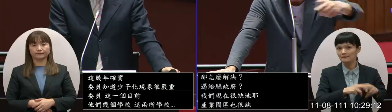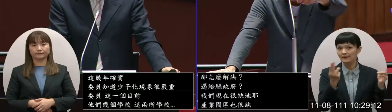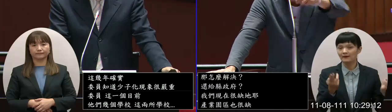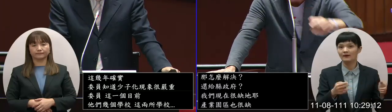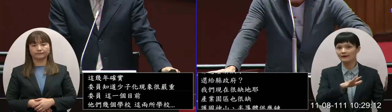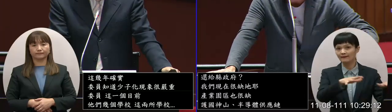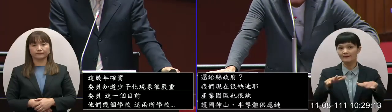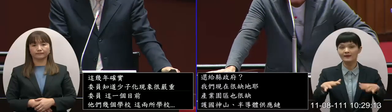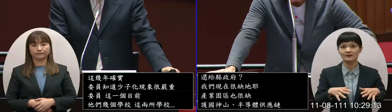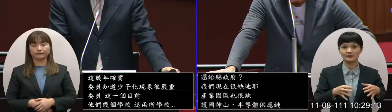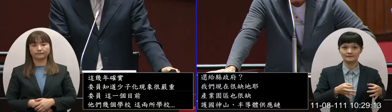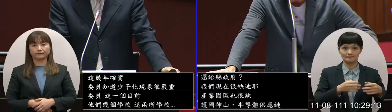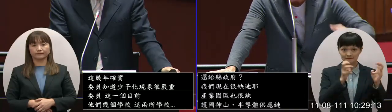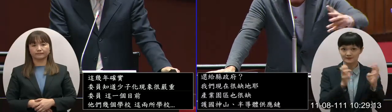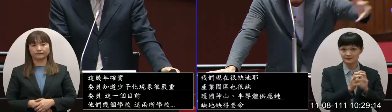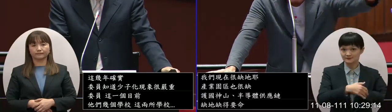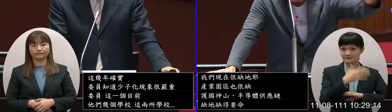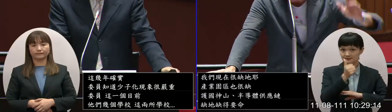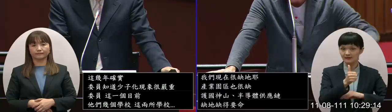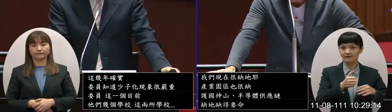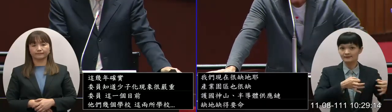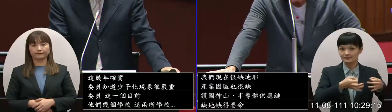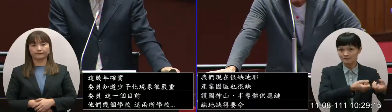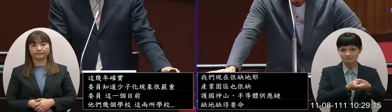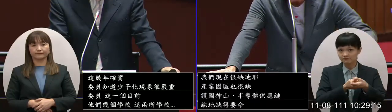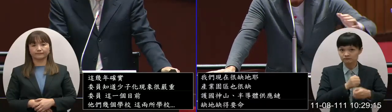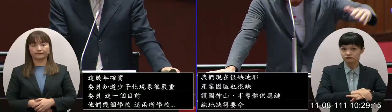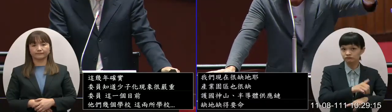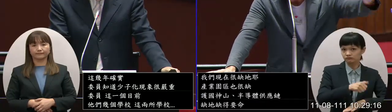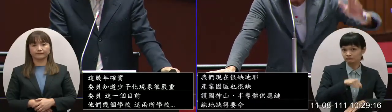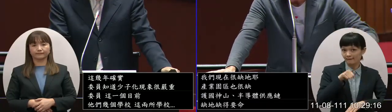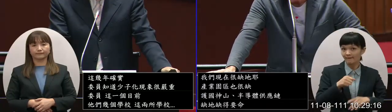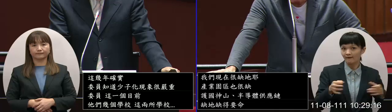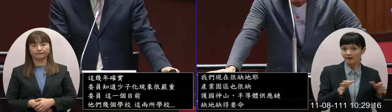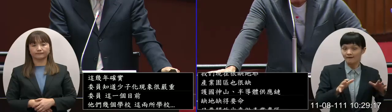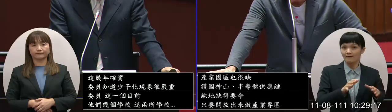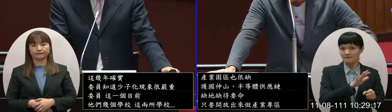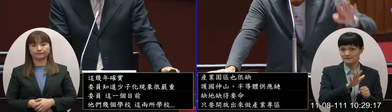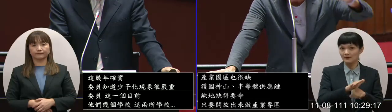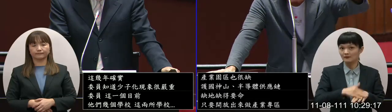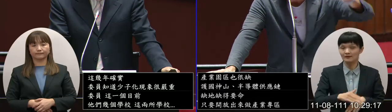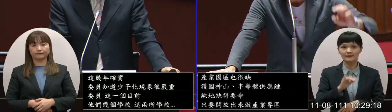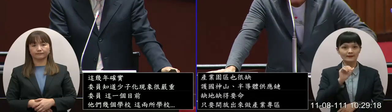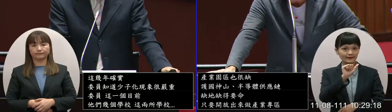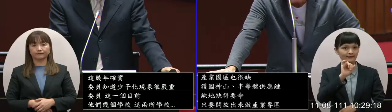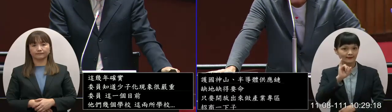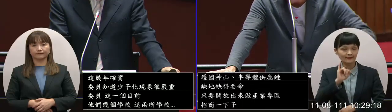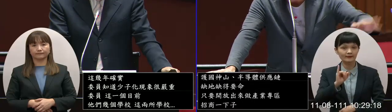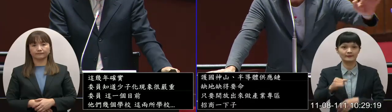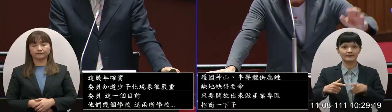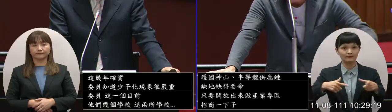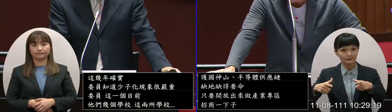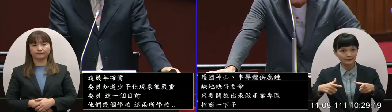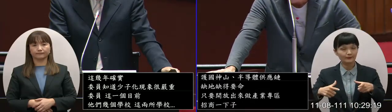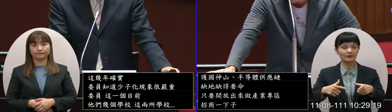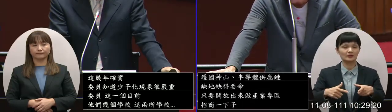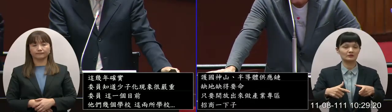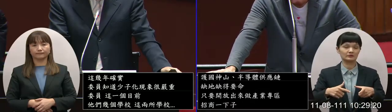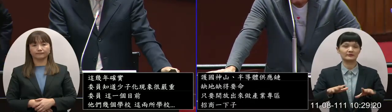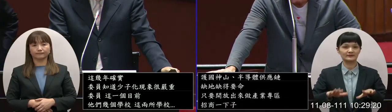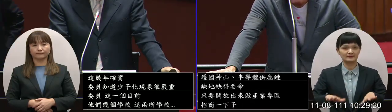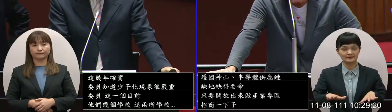县长招商很厉害啊，哦，一下子就招好。然后现在 AI 园区四大厂商通通在动